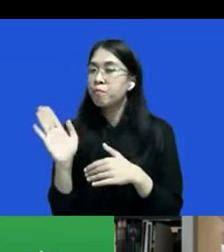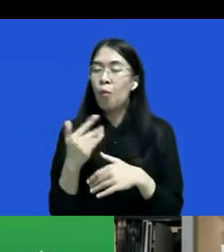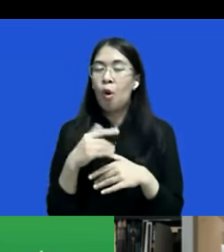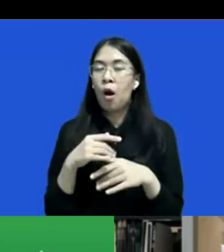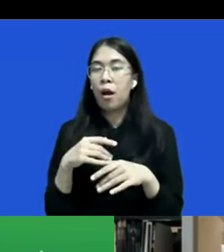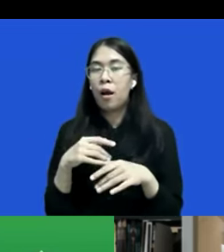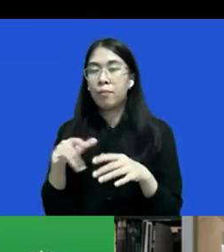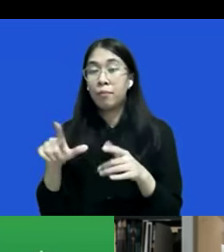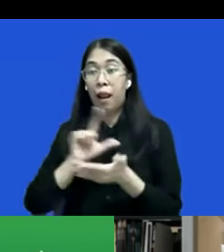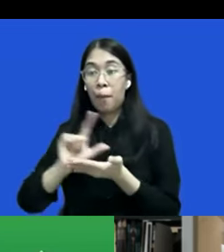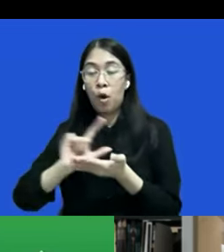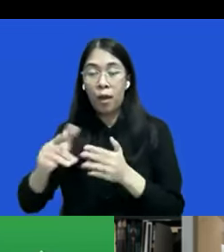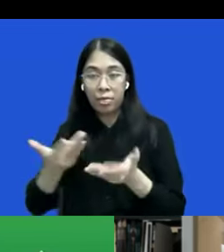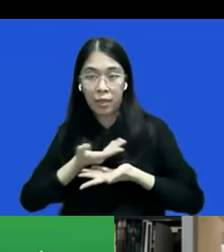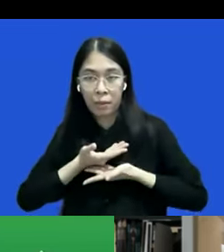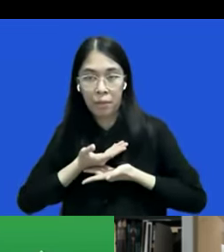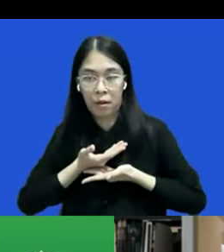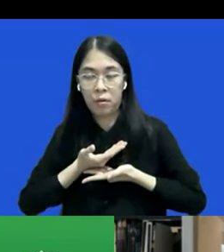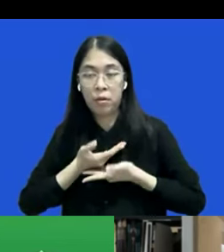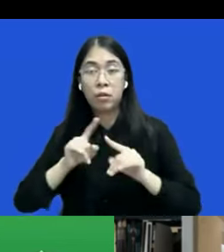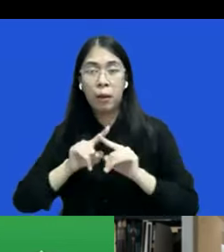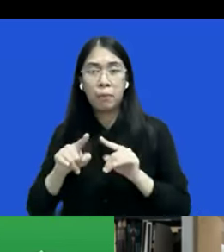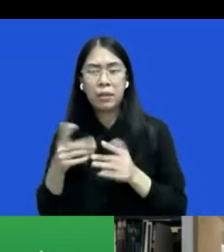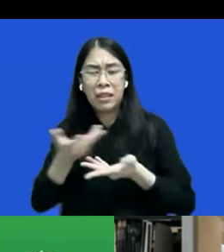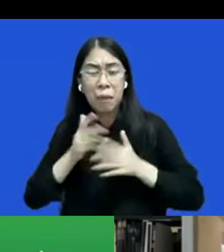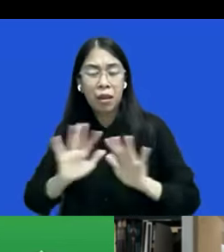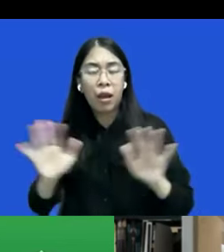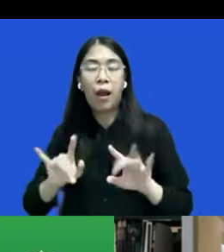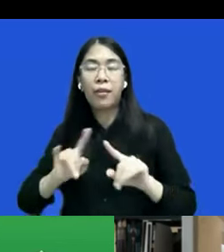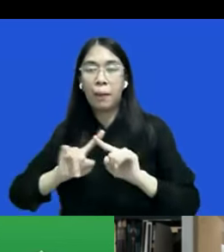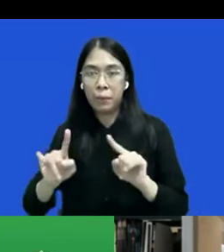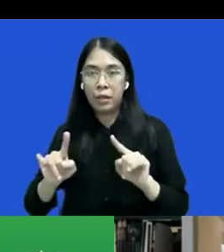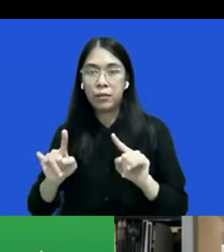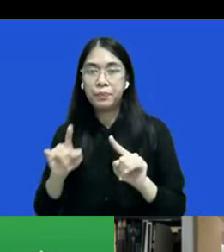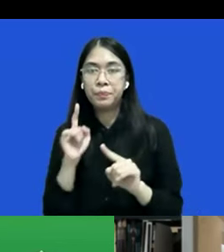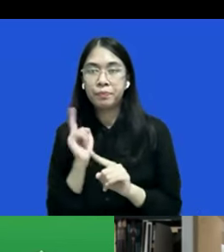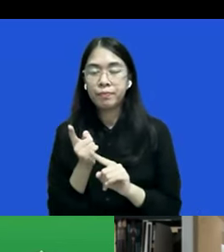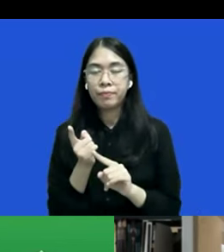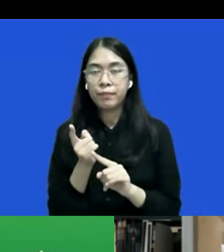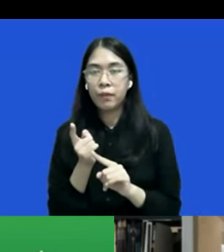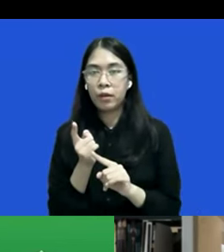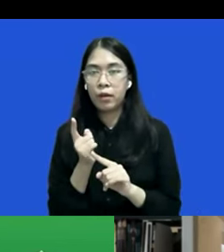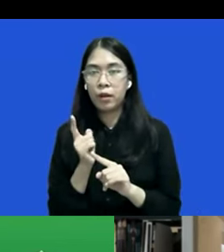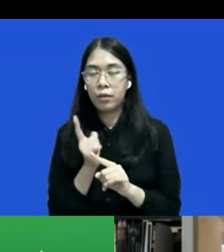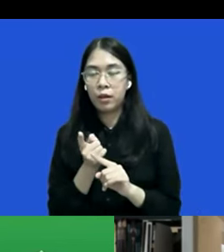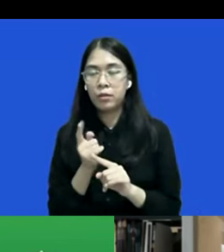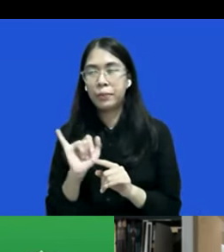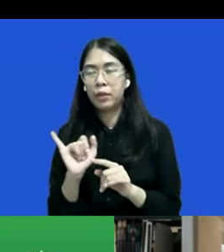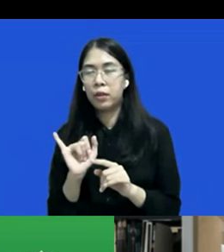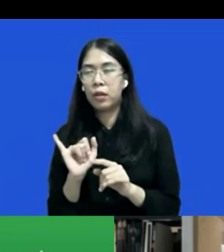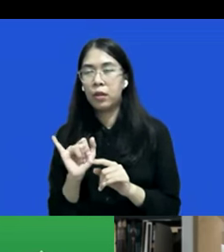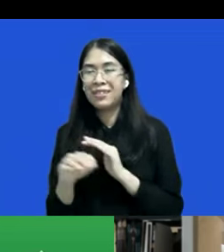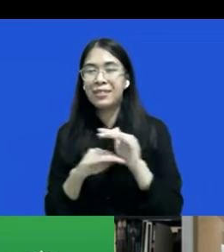itu diterima seperti yang udah ada KUHAP sekarang, tapi bukan cuma sekedar diterima, tapi juga ada minimum apa ya, standar